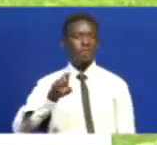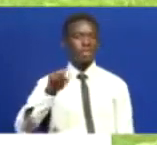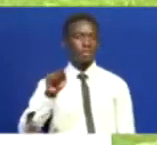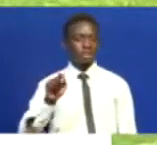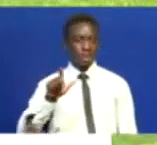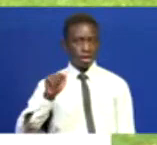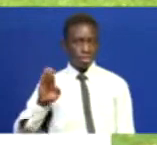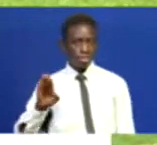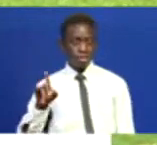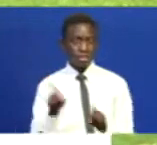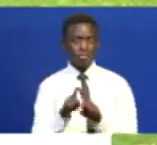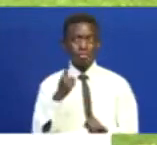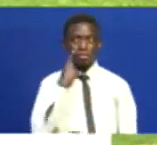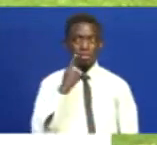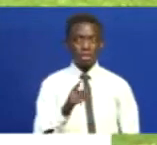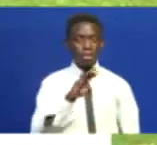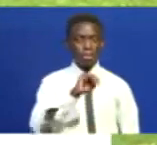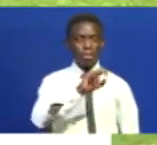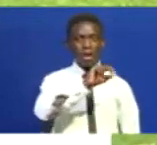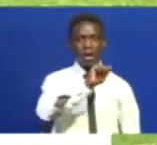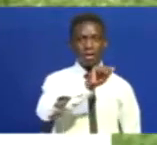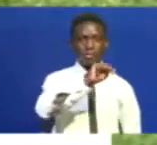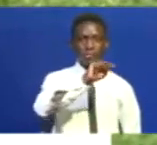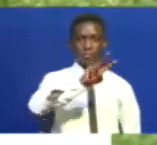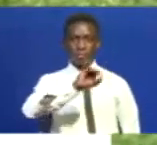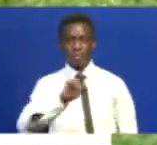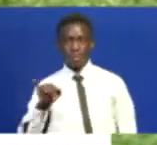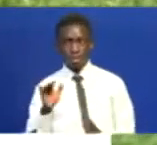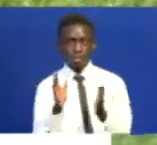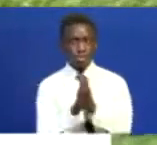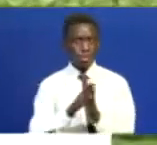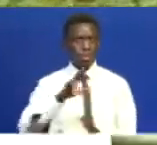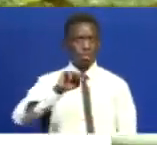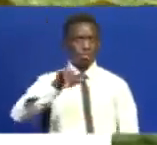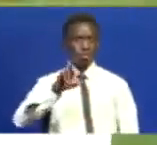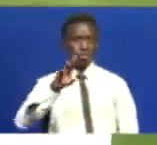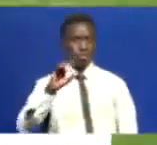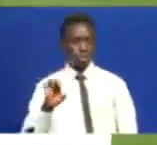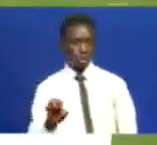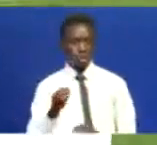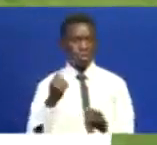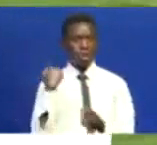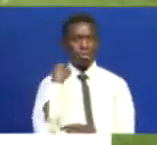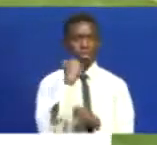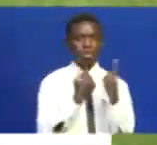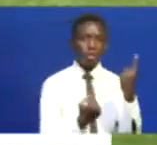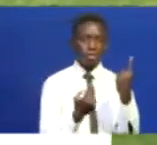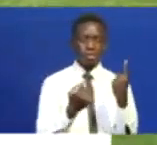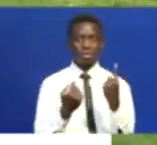Mamvi Gorashia na Kihuya Joroge walichukua nafasi za pili na tatu mtawalia kwa alama 40.